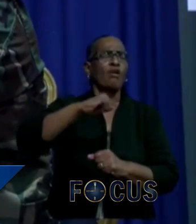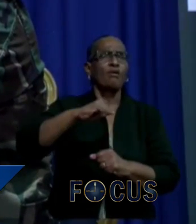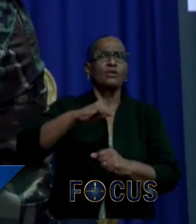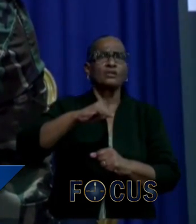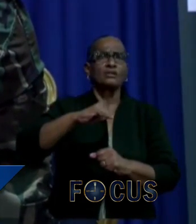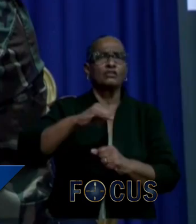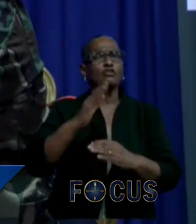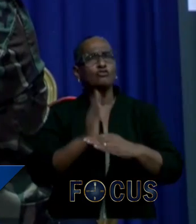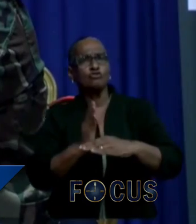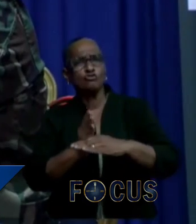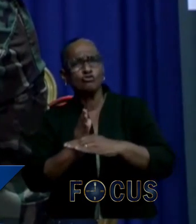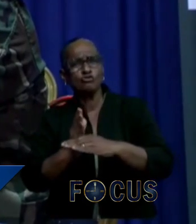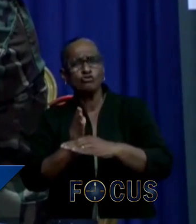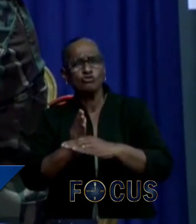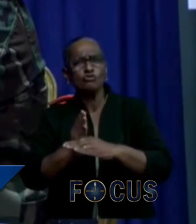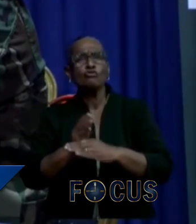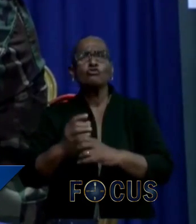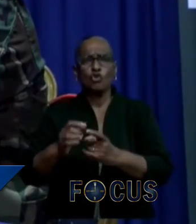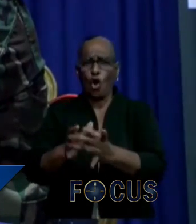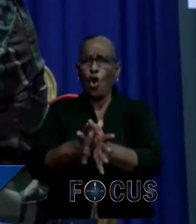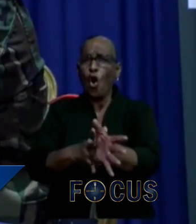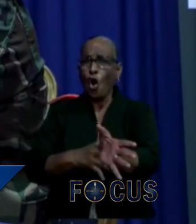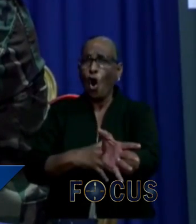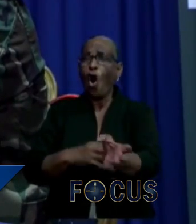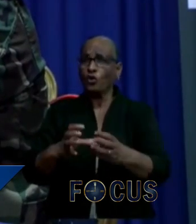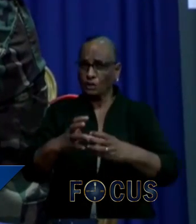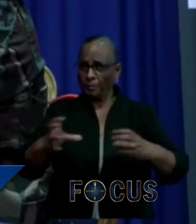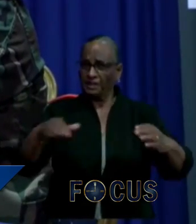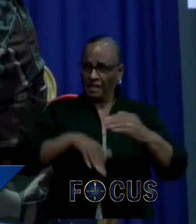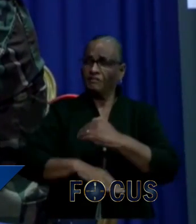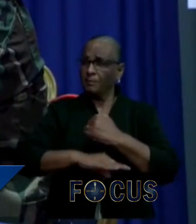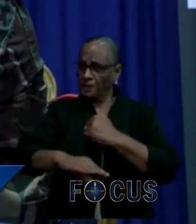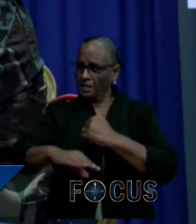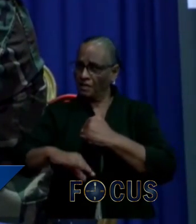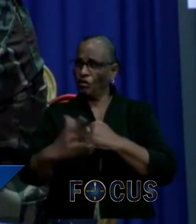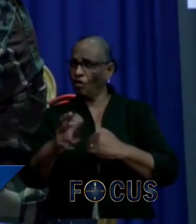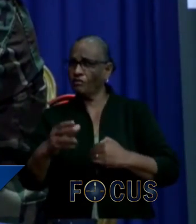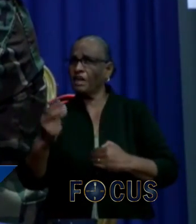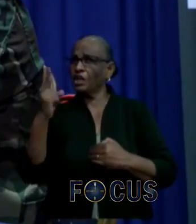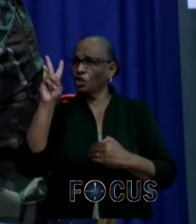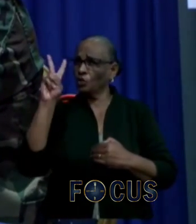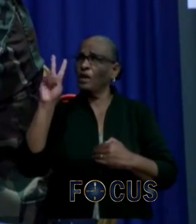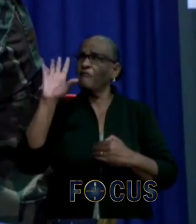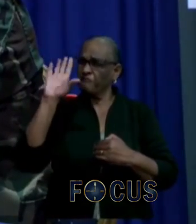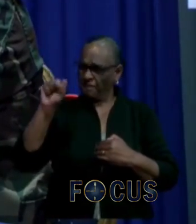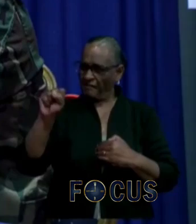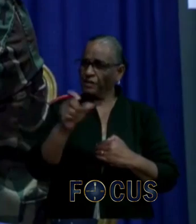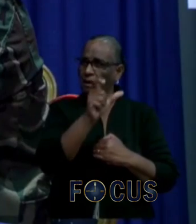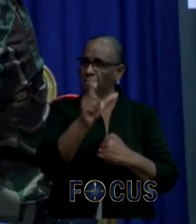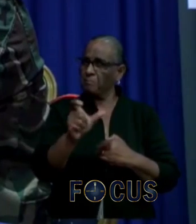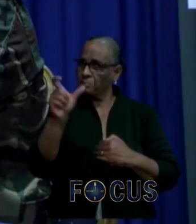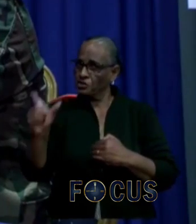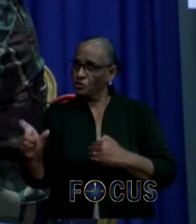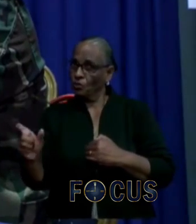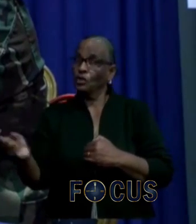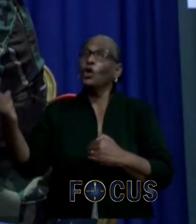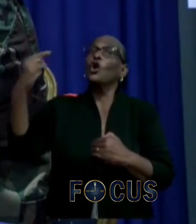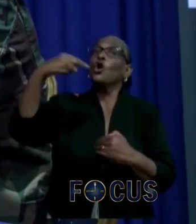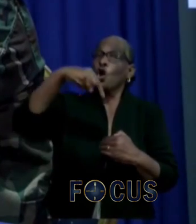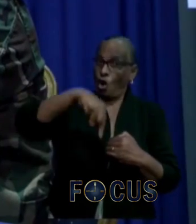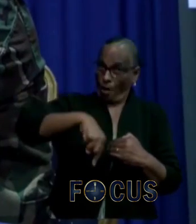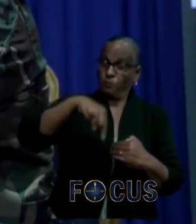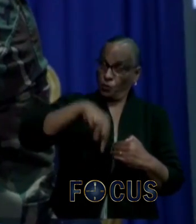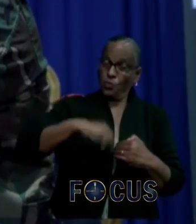met tussen Newmont en Suriname. We hebben 52 personeel PAX gehad die in Suriname terug